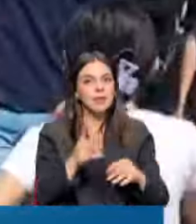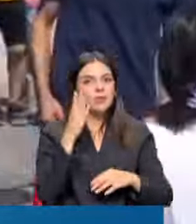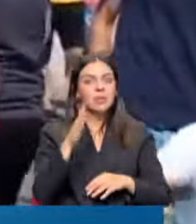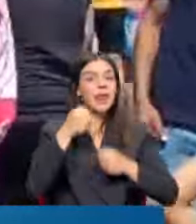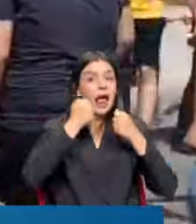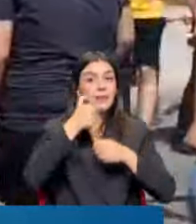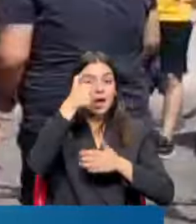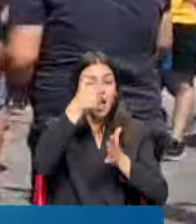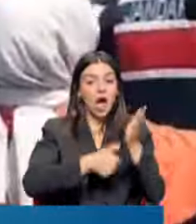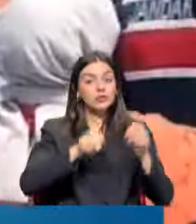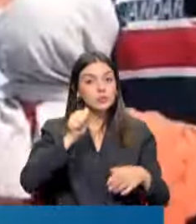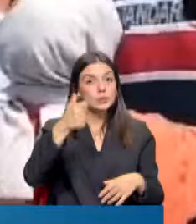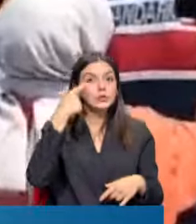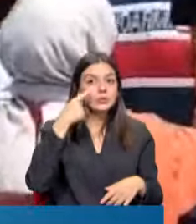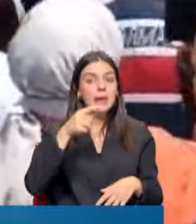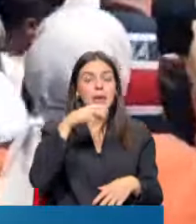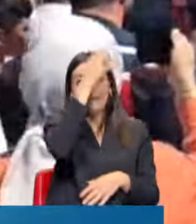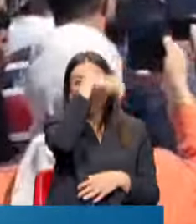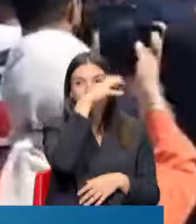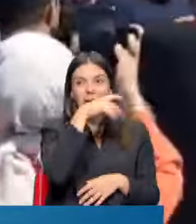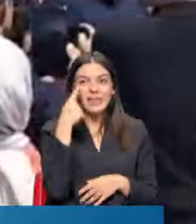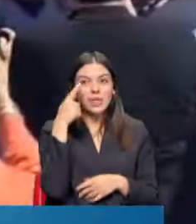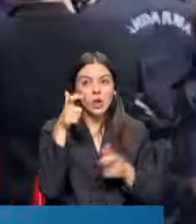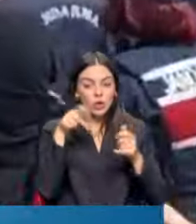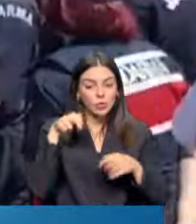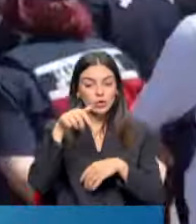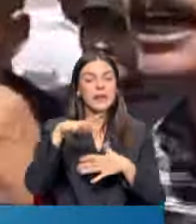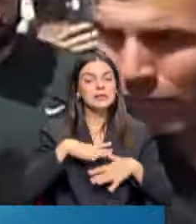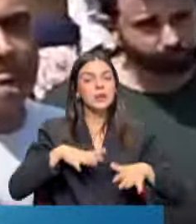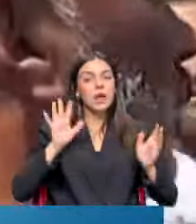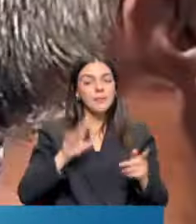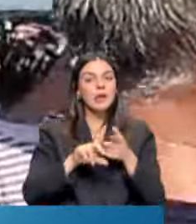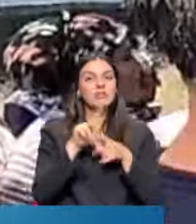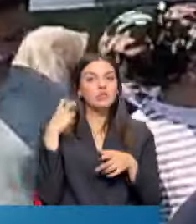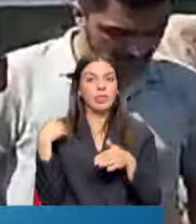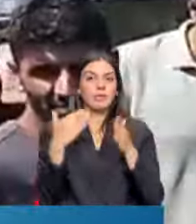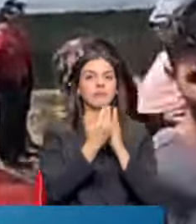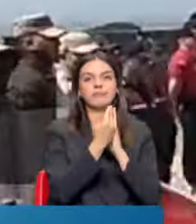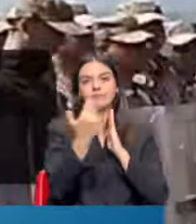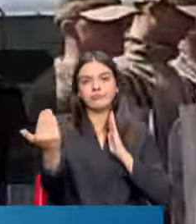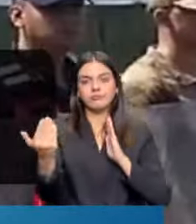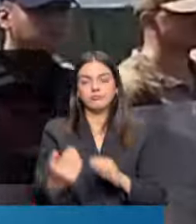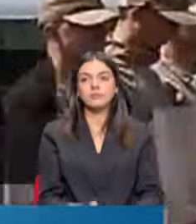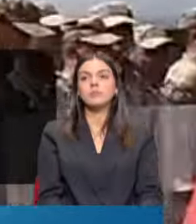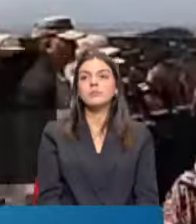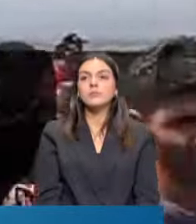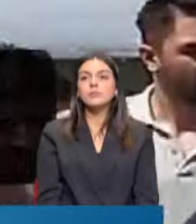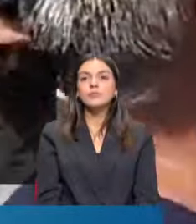Eylemlerinin 6. gününde maden ocağının önünde yürümek istediler ama jandarma barikatıyla karşılaştılar. Siz de